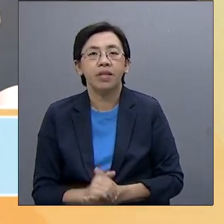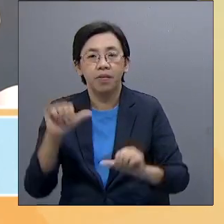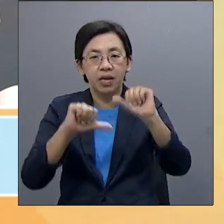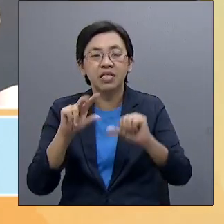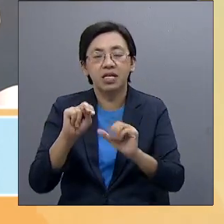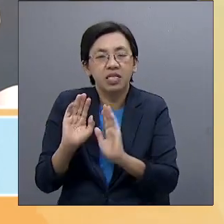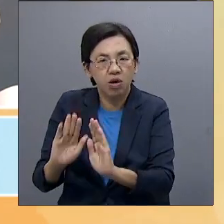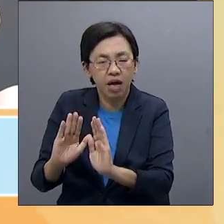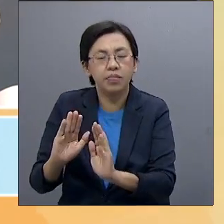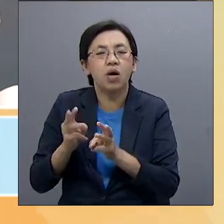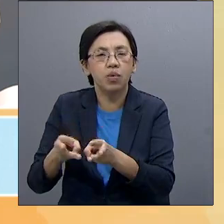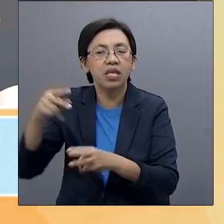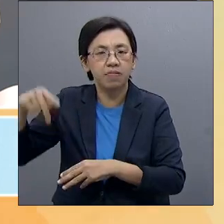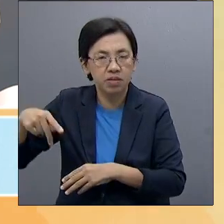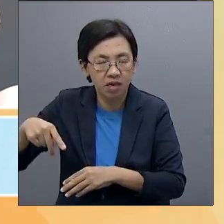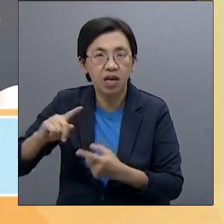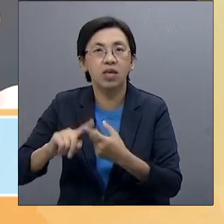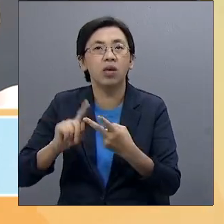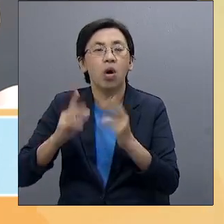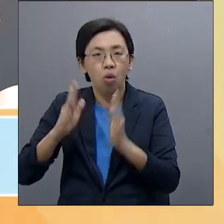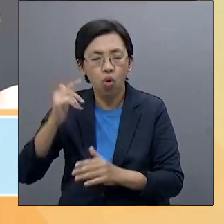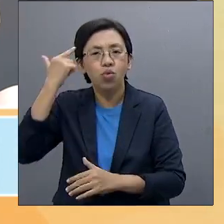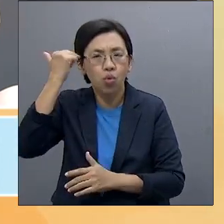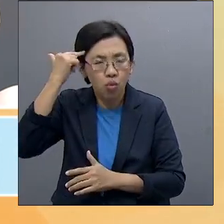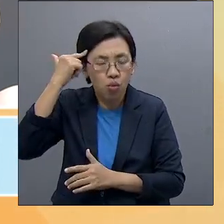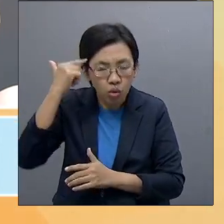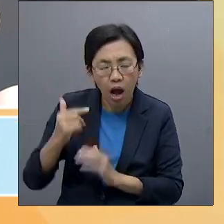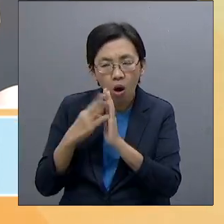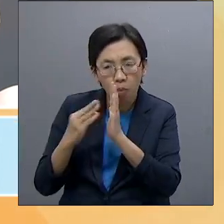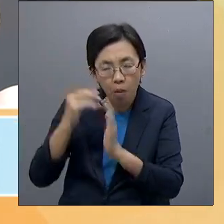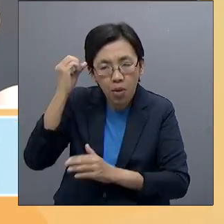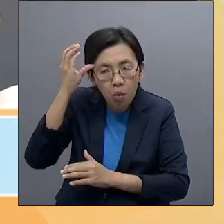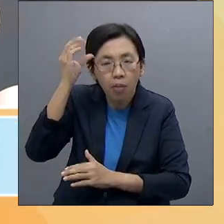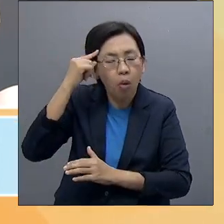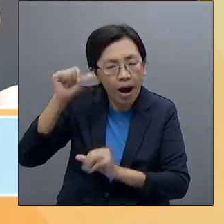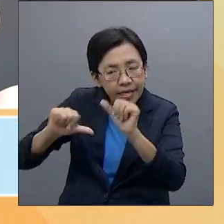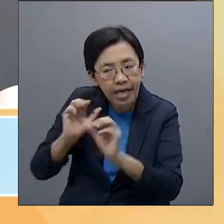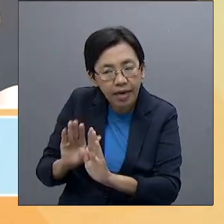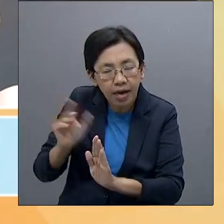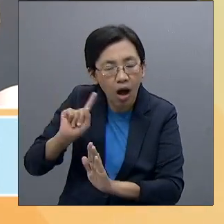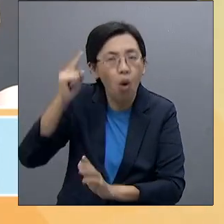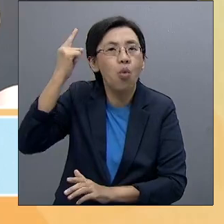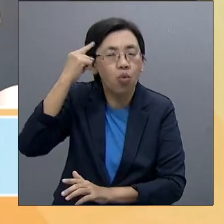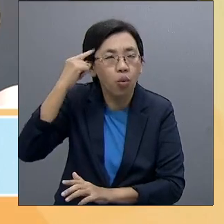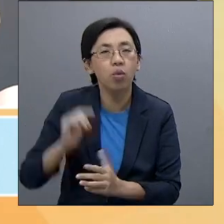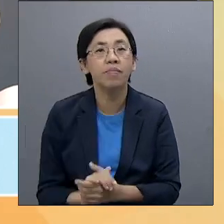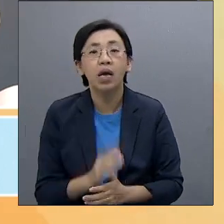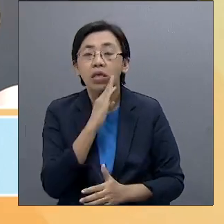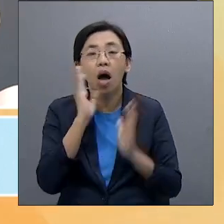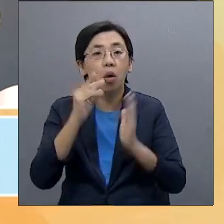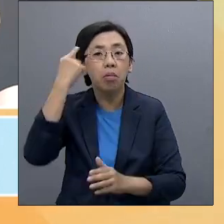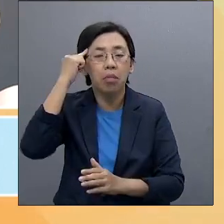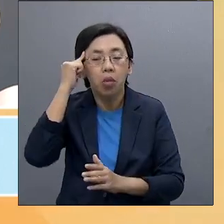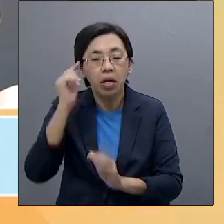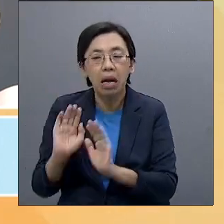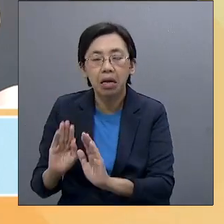ภาชนะพิเศษต้องเป็นคนมีเรียกว่าได้รับการอบรมมีความรู้ในการใช้งานพอสมควรคนขายที่แบบไม่รู้เนี่ยอันตราย